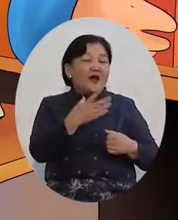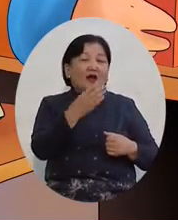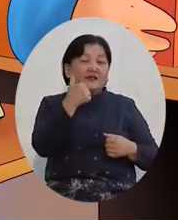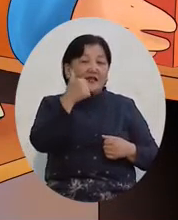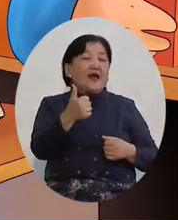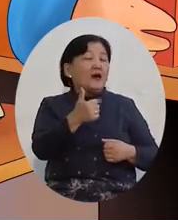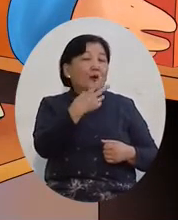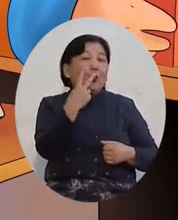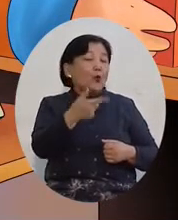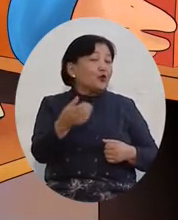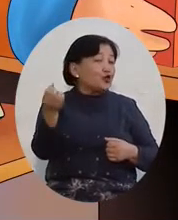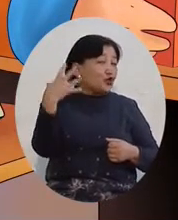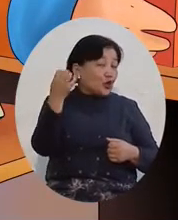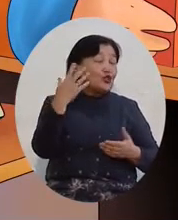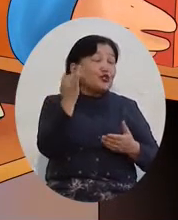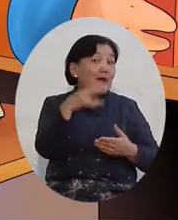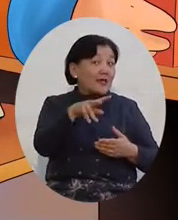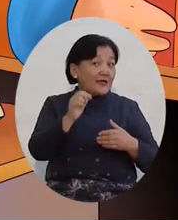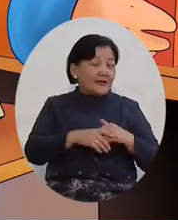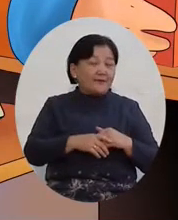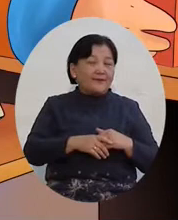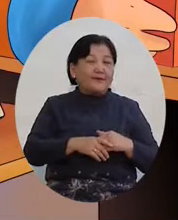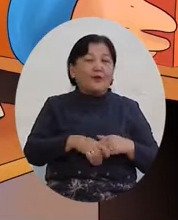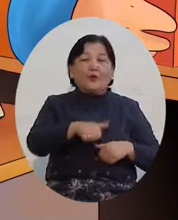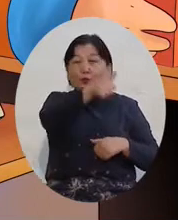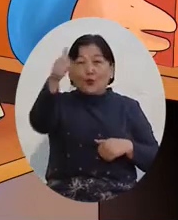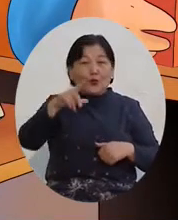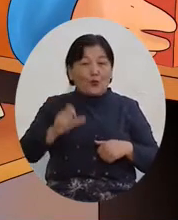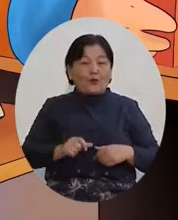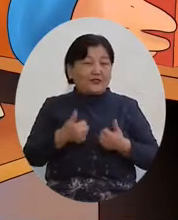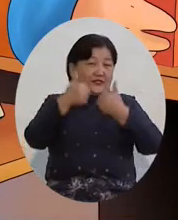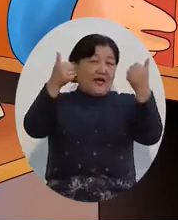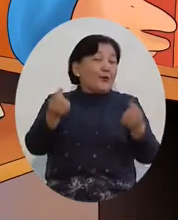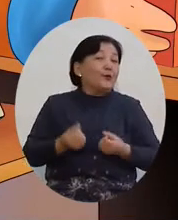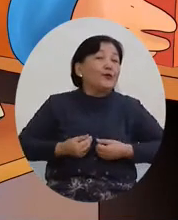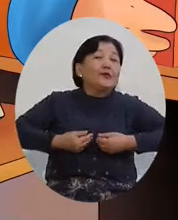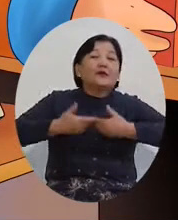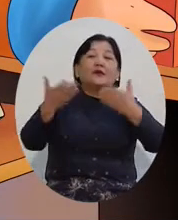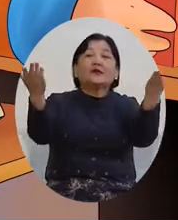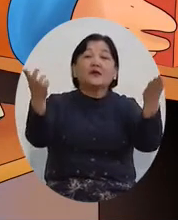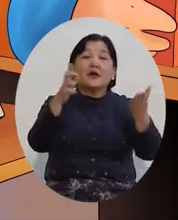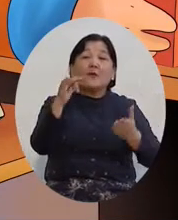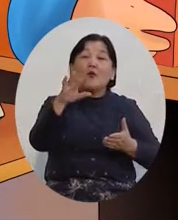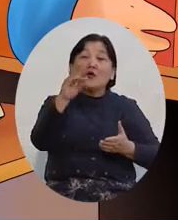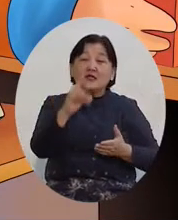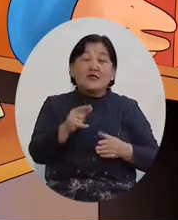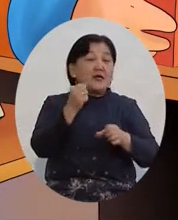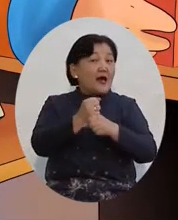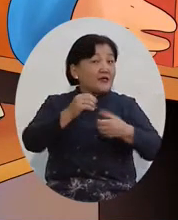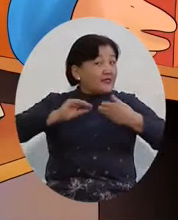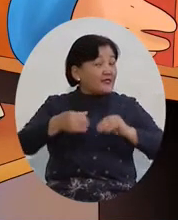хэлж байлаа. Бусад хүмүүст эерэг энерги түгэн буйны үлийг арвжуулдаг